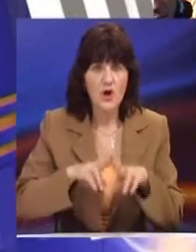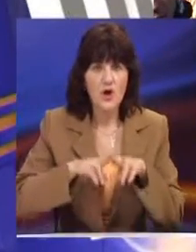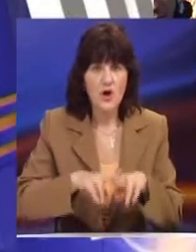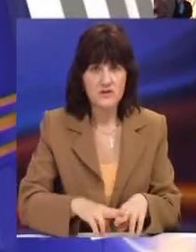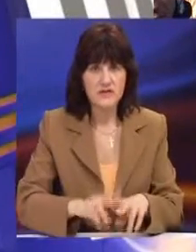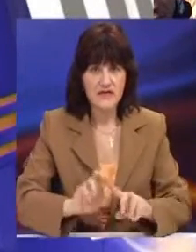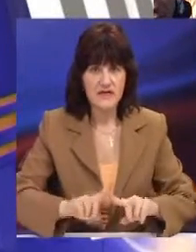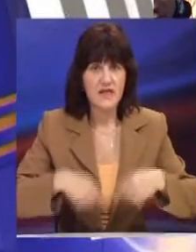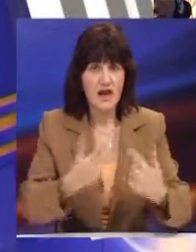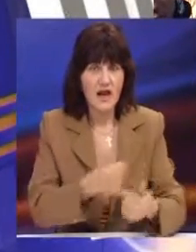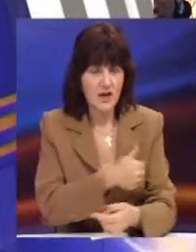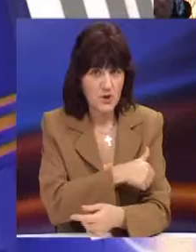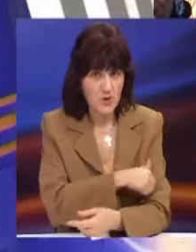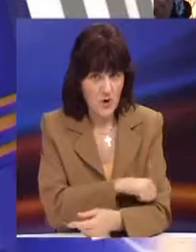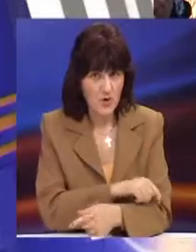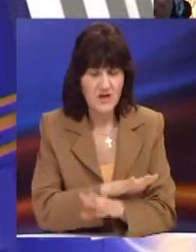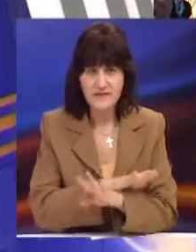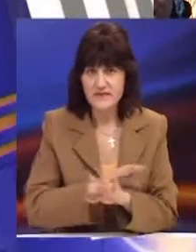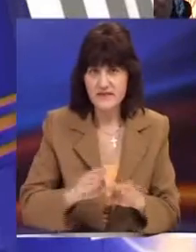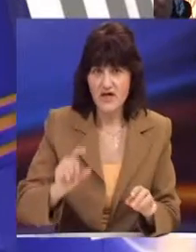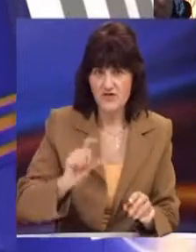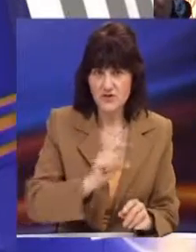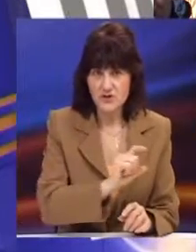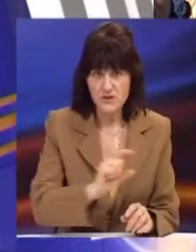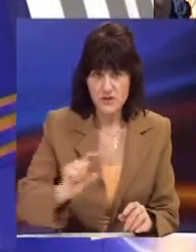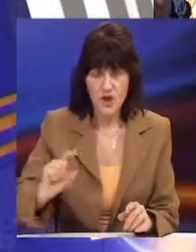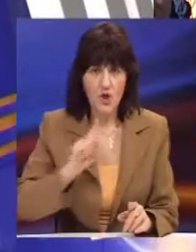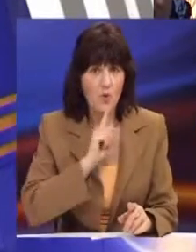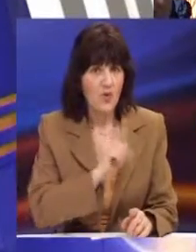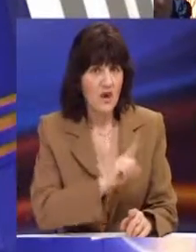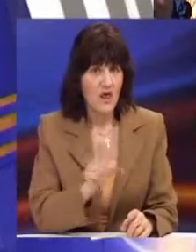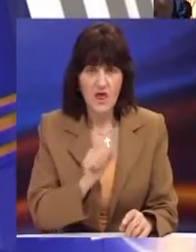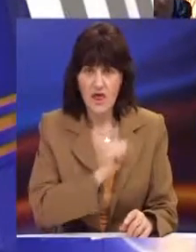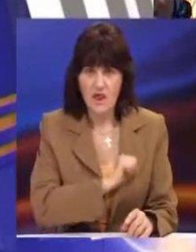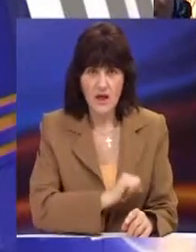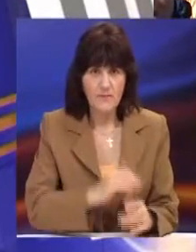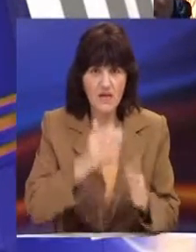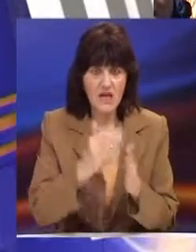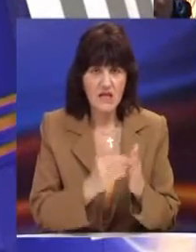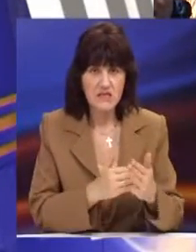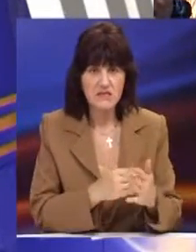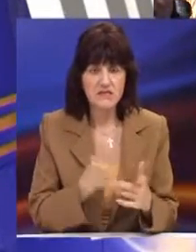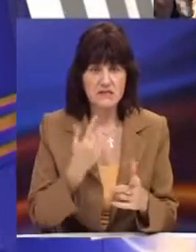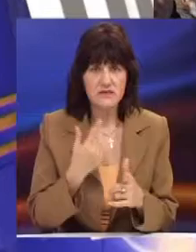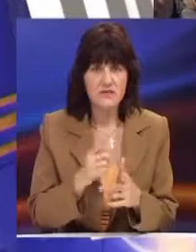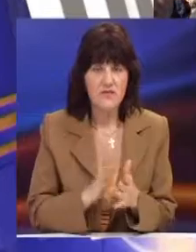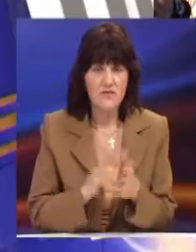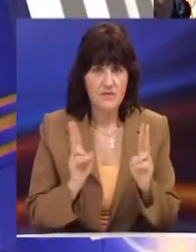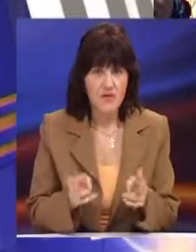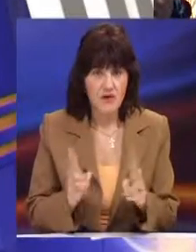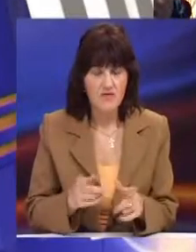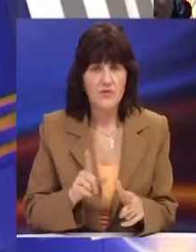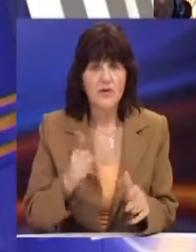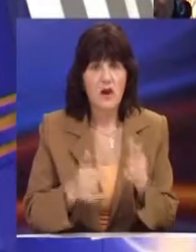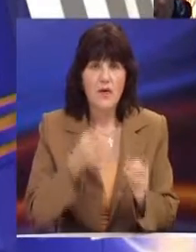ostane za narednu godinu, a to je taj završni sloj asfalta koji ne trpi niske temperature, odnosno moguće ga je